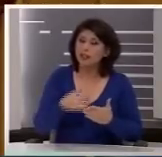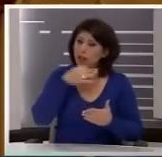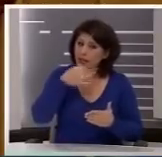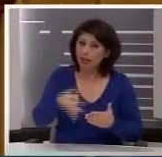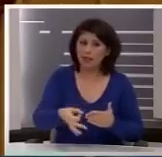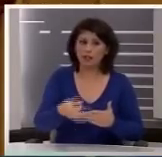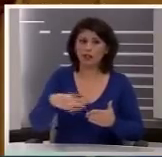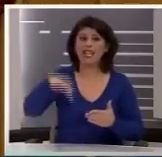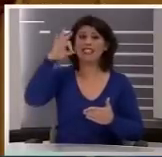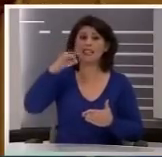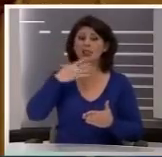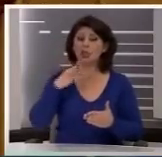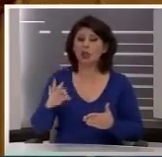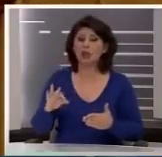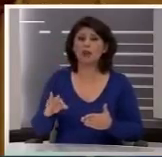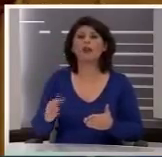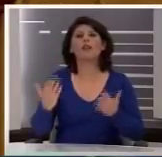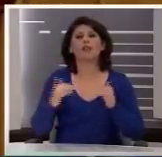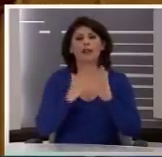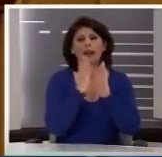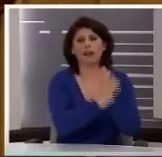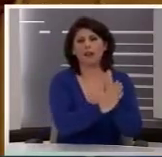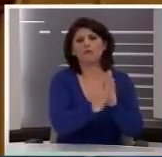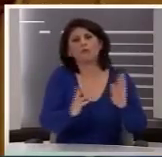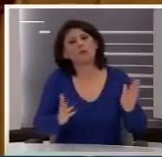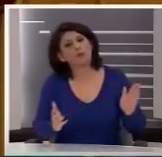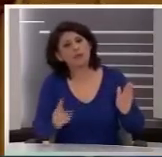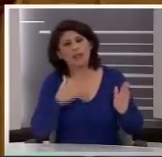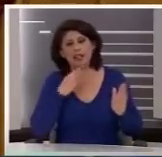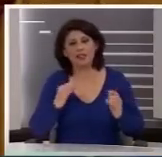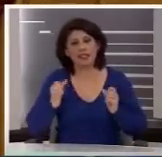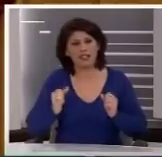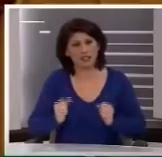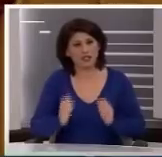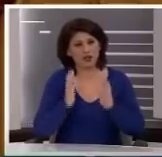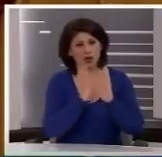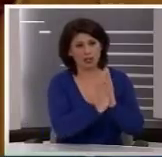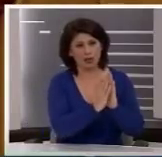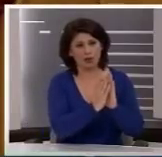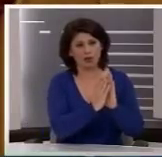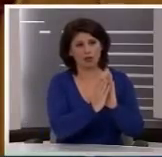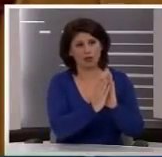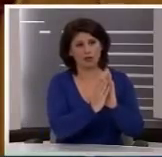ισχυρίζεται ότι εξαιρετικοί λόγοι δεν επιβάλλουν τη θέση στο αρχείο? Όχι. Άρα λοιπόν η θέση στο αρχείο.